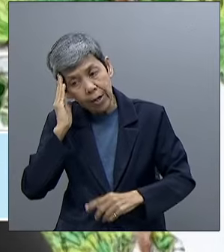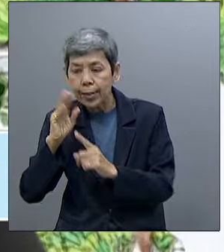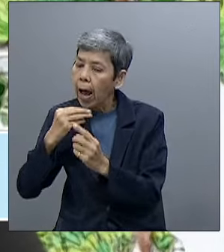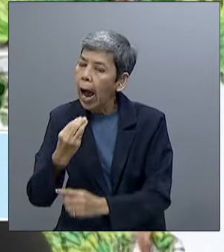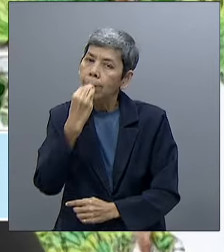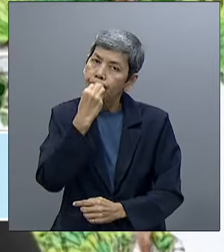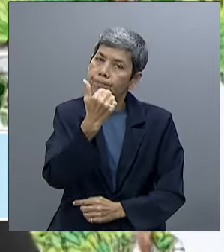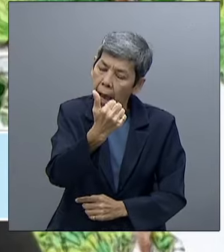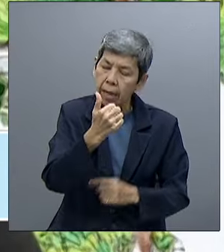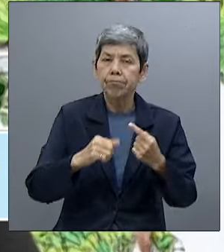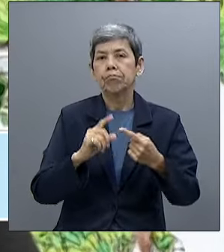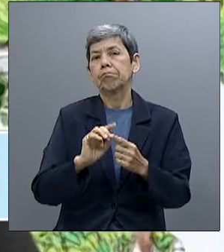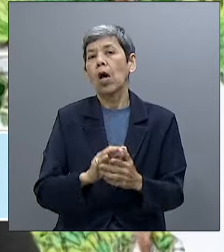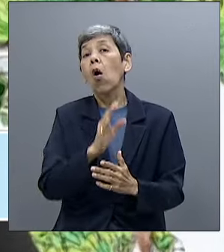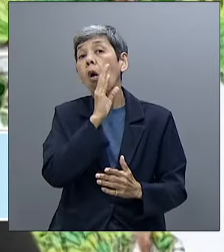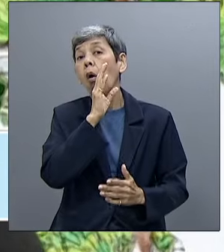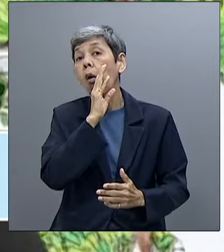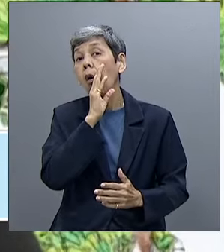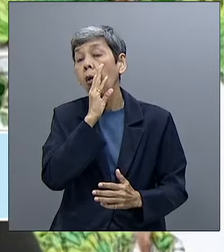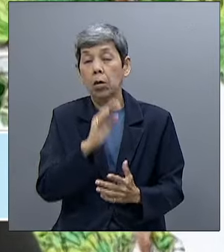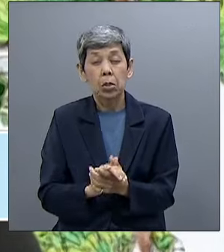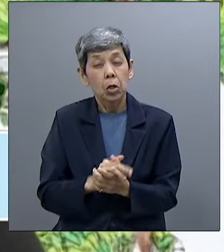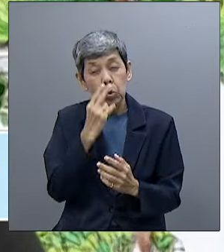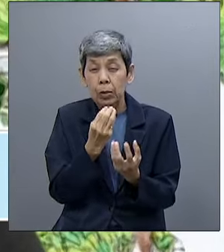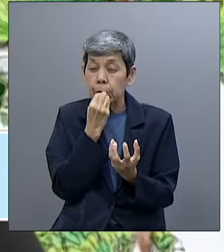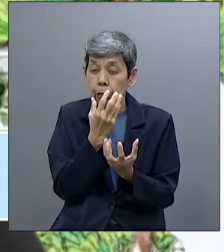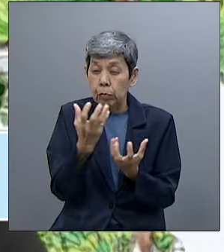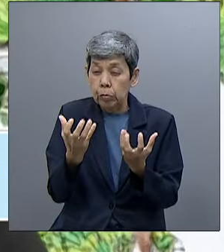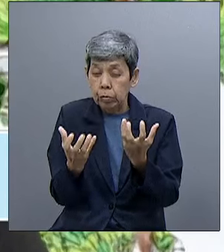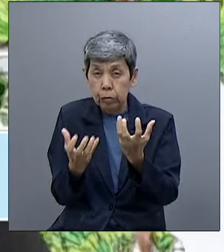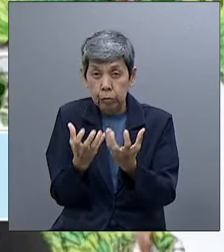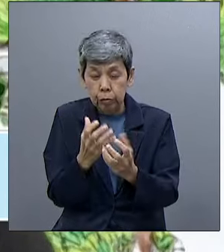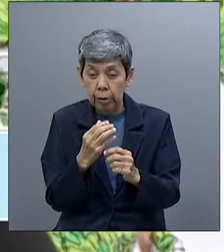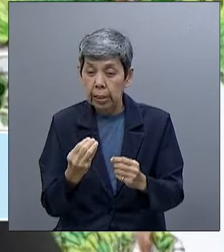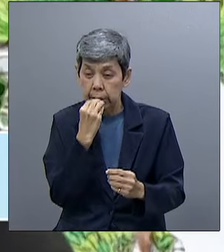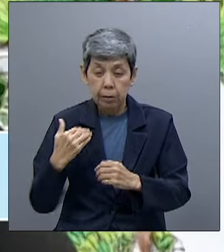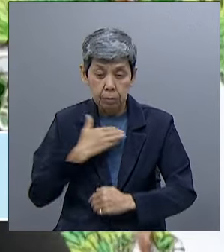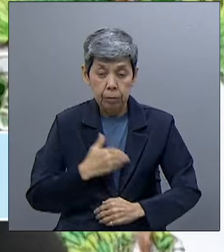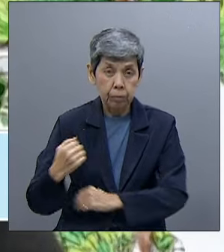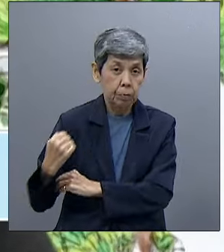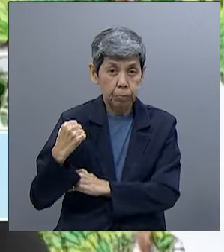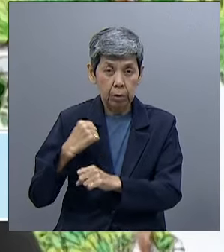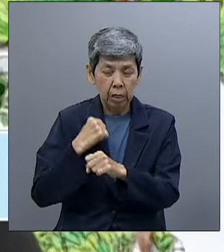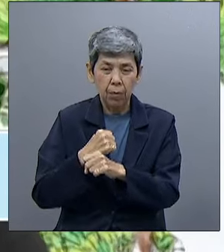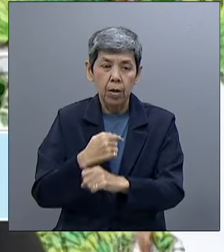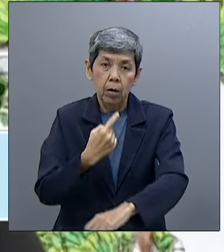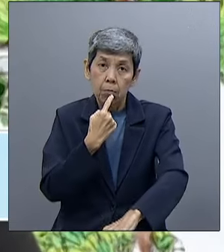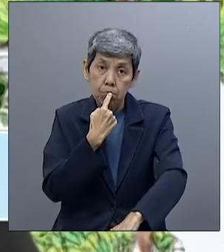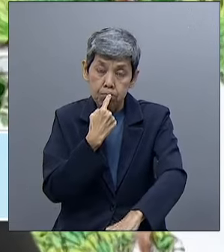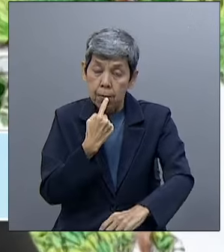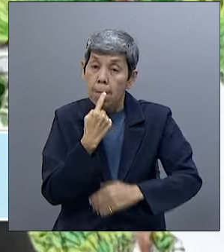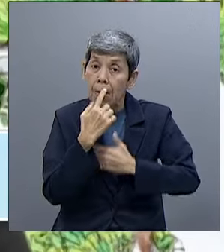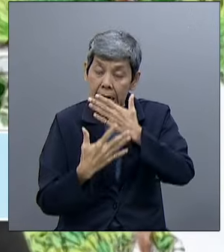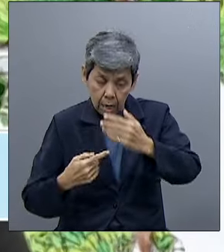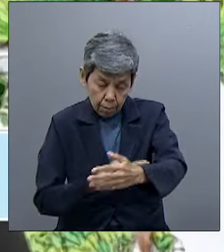ได้นะคะแต่ทีนี้ถ้าเกิดว่าในเชิงของอาหารเสริมเนี่ยอันเนี้ยจะแนะนำเป็นว่าถ้าเกิดว่าเจาะเลือดแล้วมีระดับของ